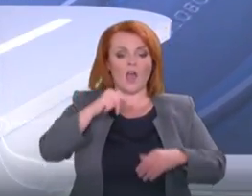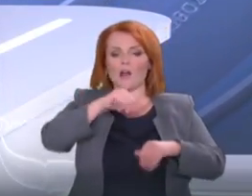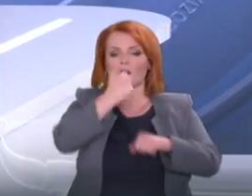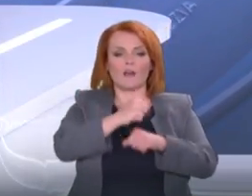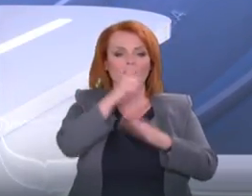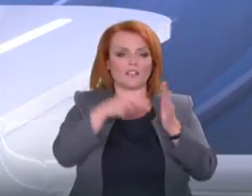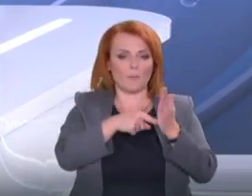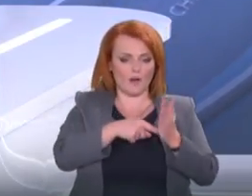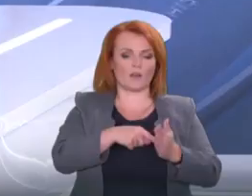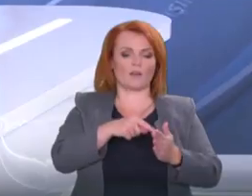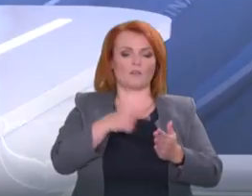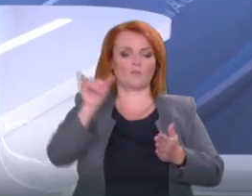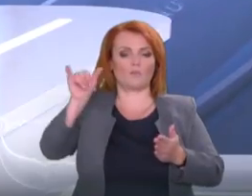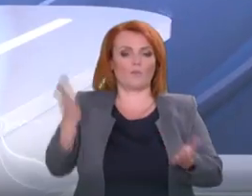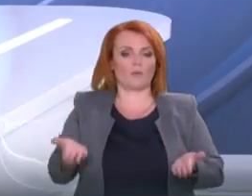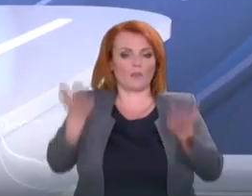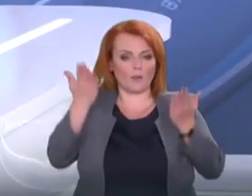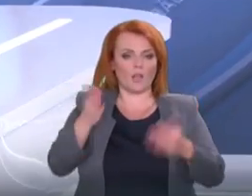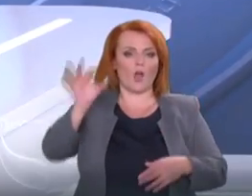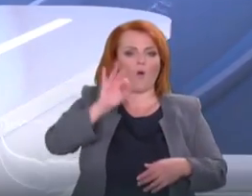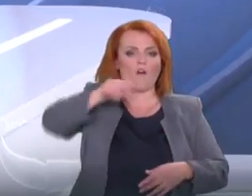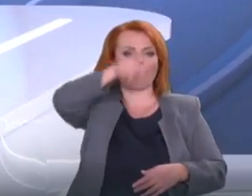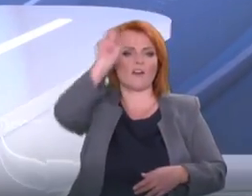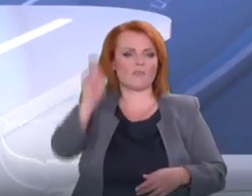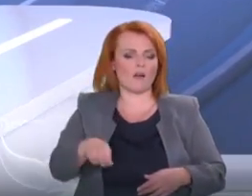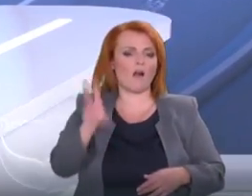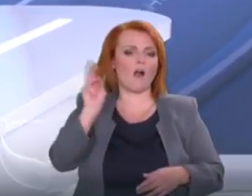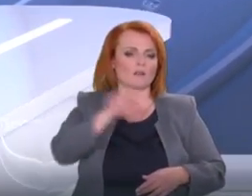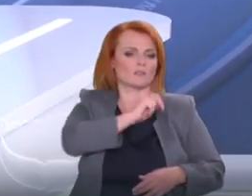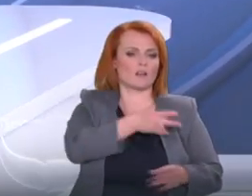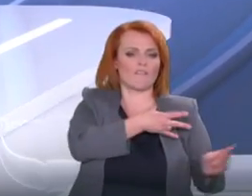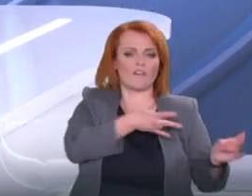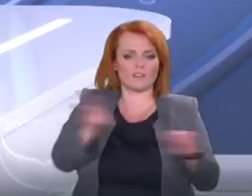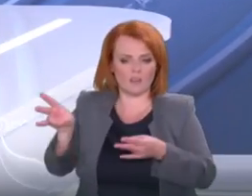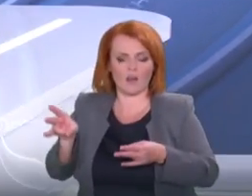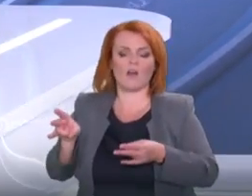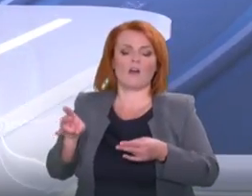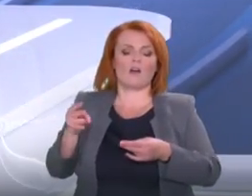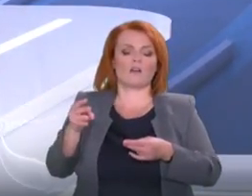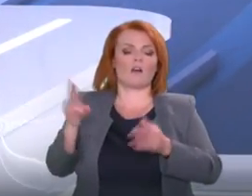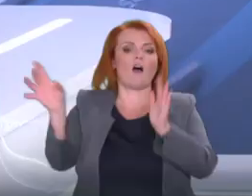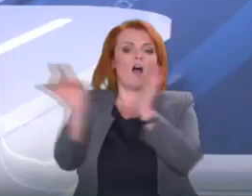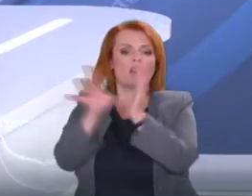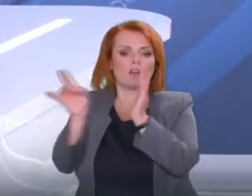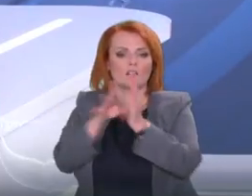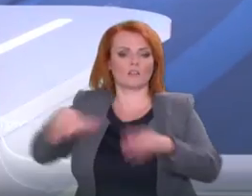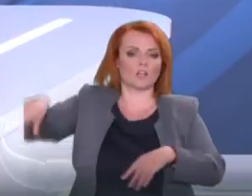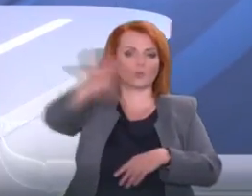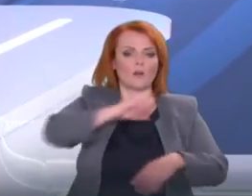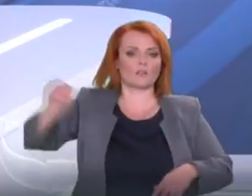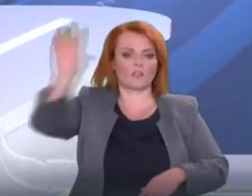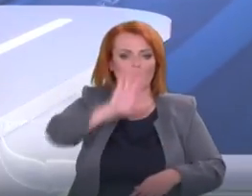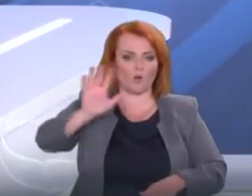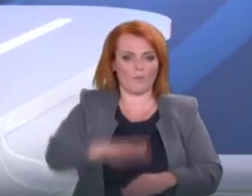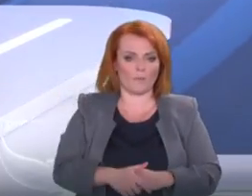fi impactul războiului asupra pieței energiei din blocul comunitar și sprijinul pentru Ucraina după atacurile rusești cu rachete